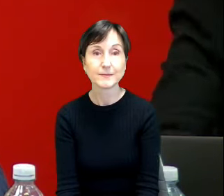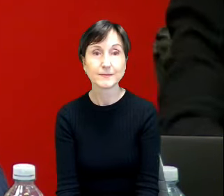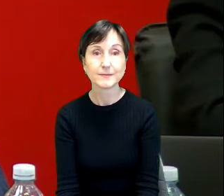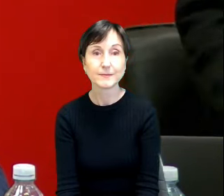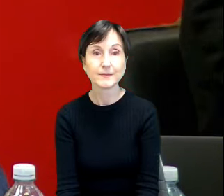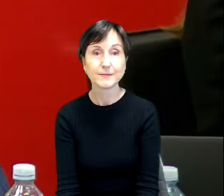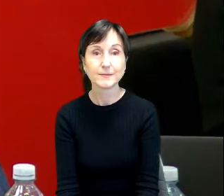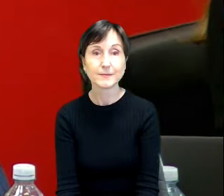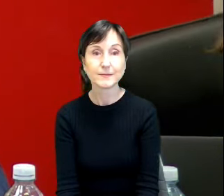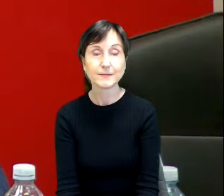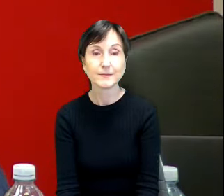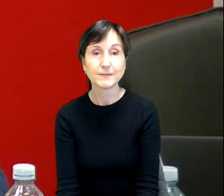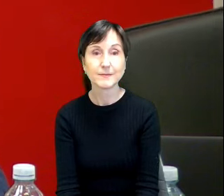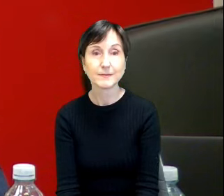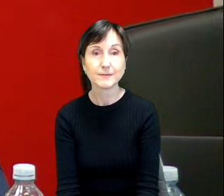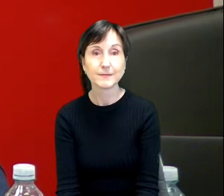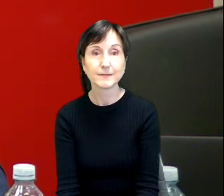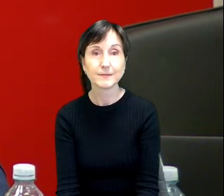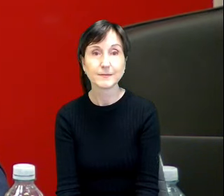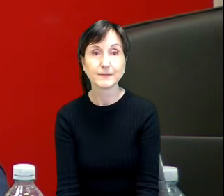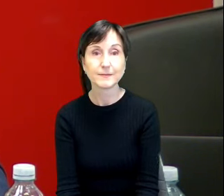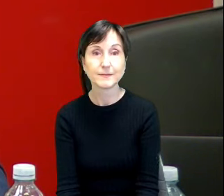kels taip